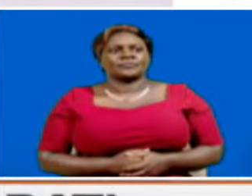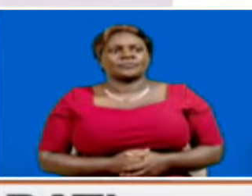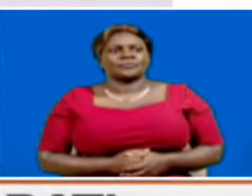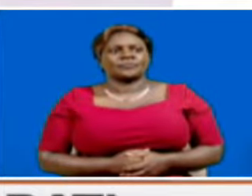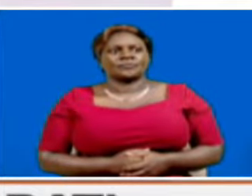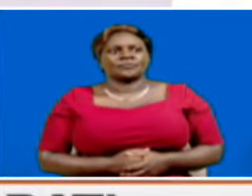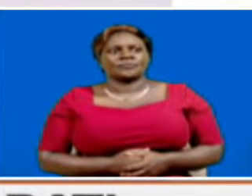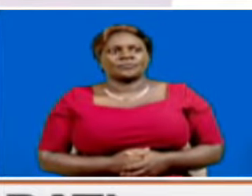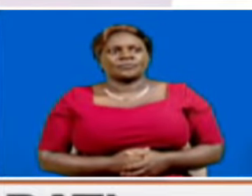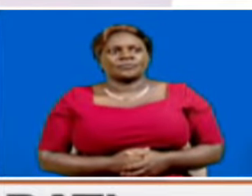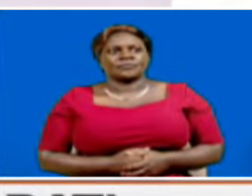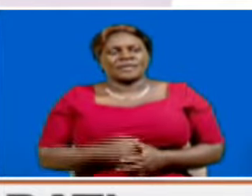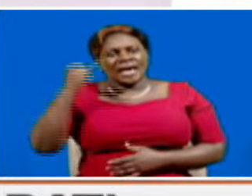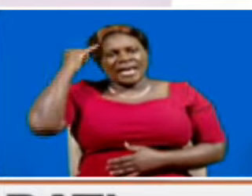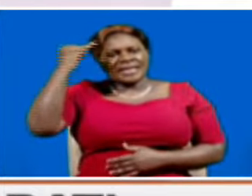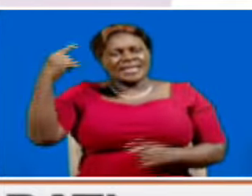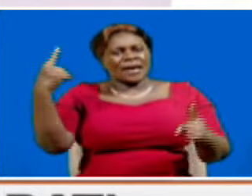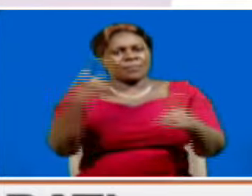extremists,